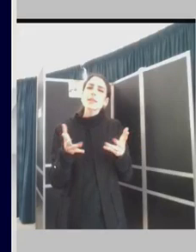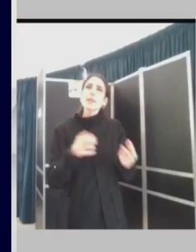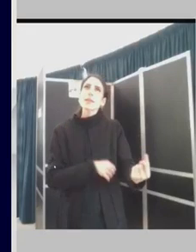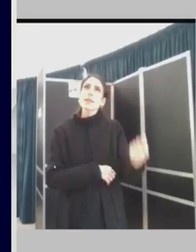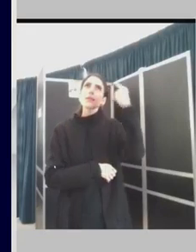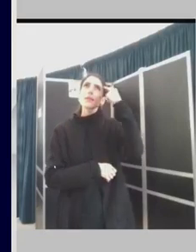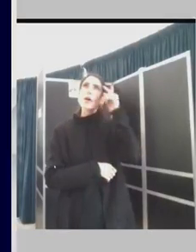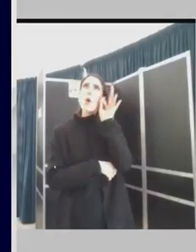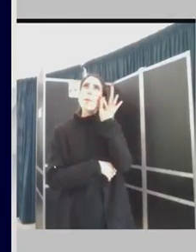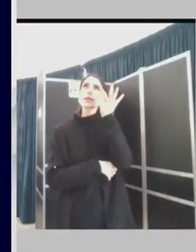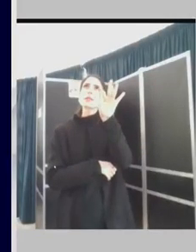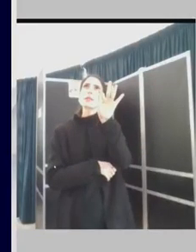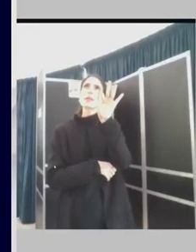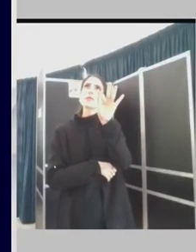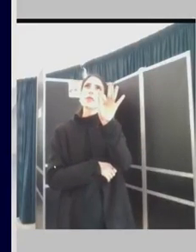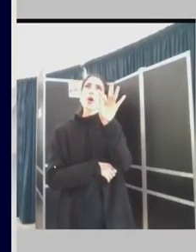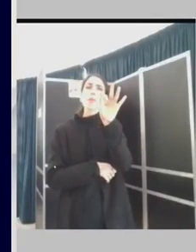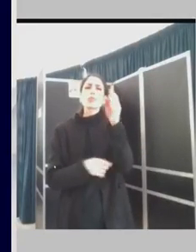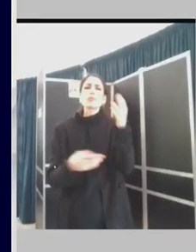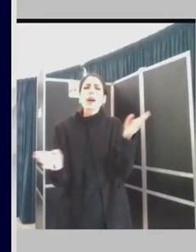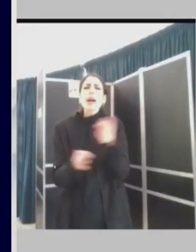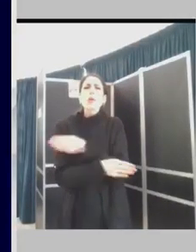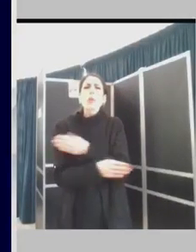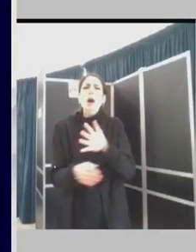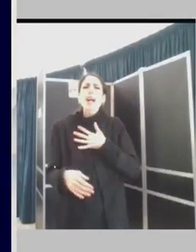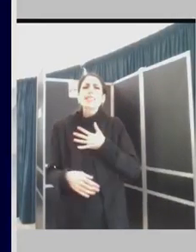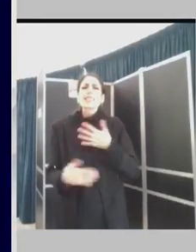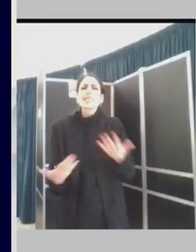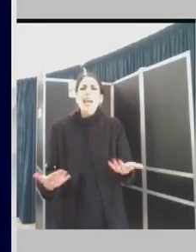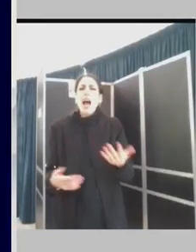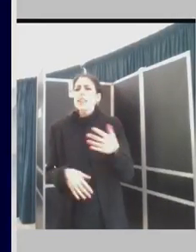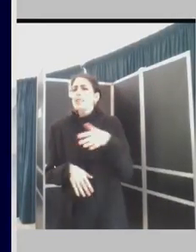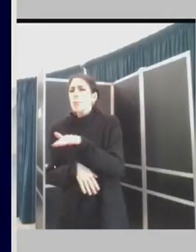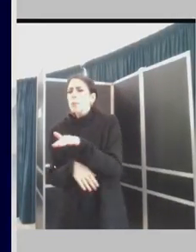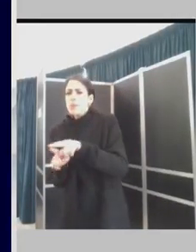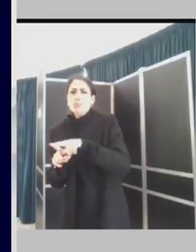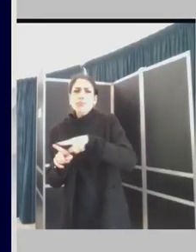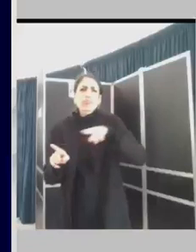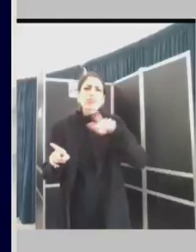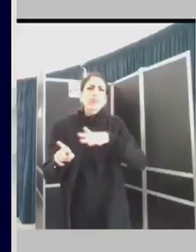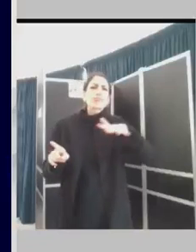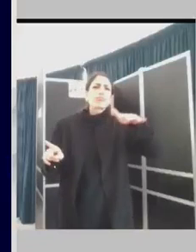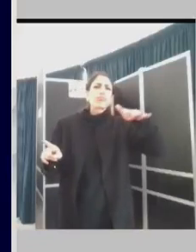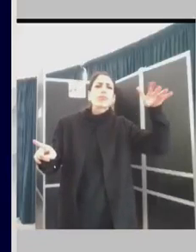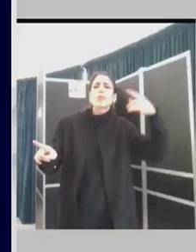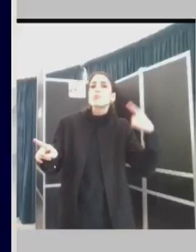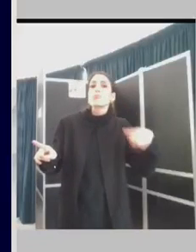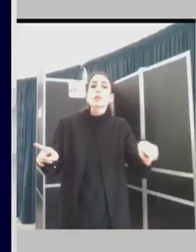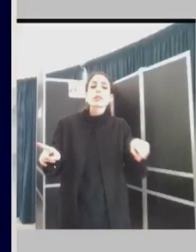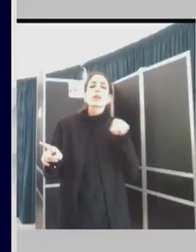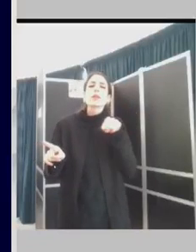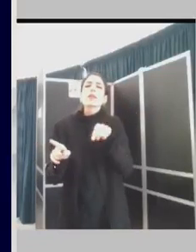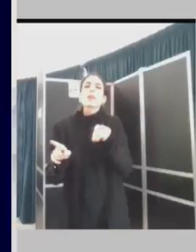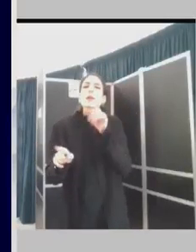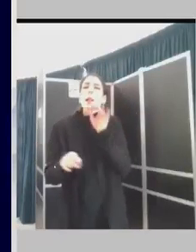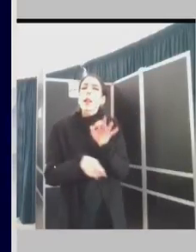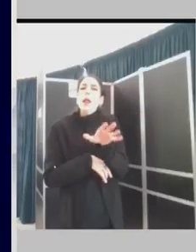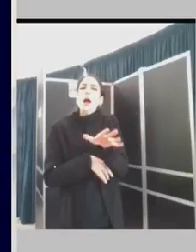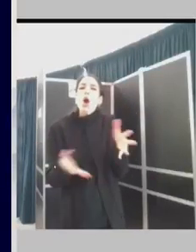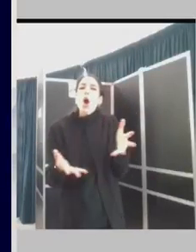a prendersi cura del prossimo. Quindi segna il corso di una comunità, segna la